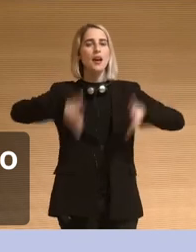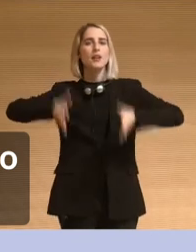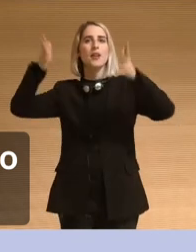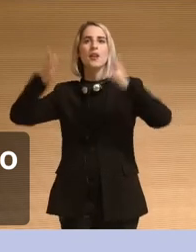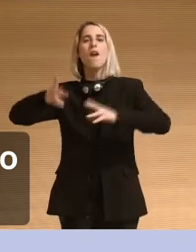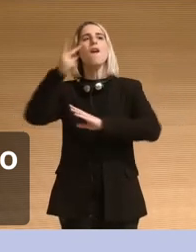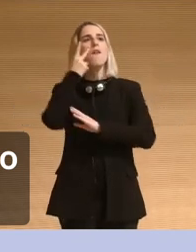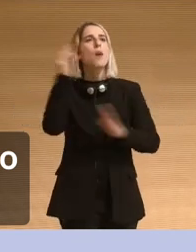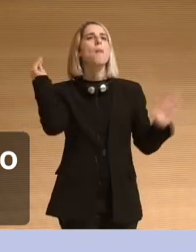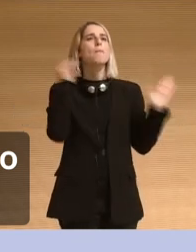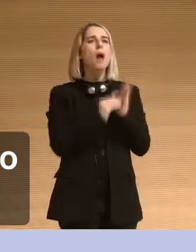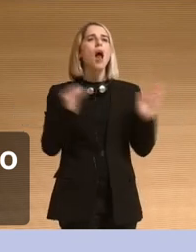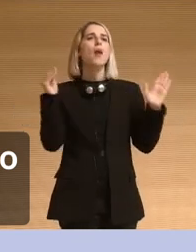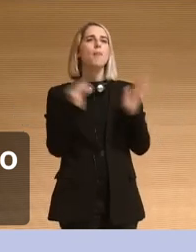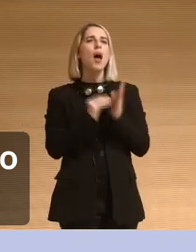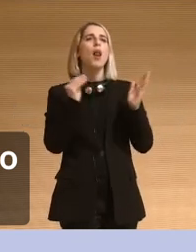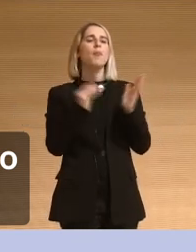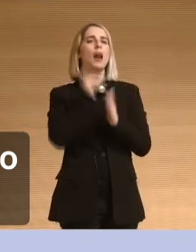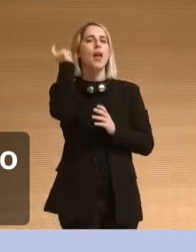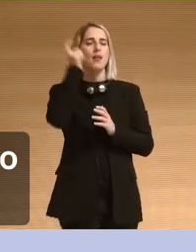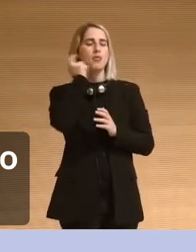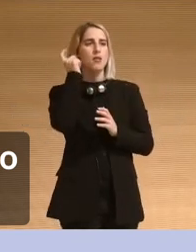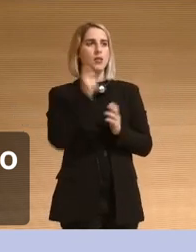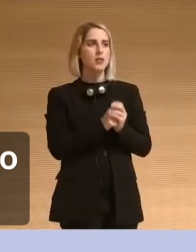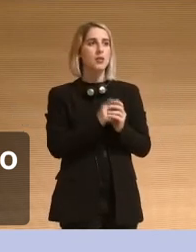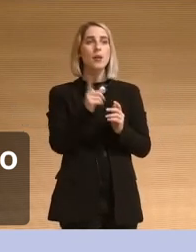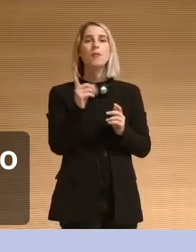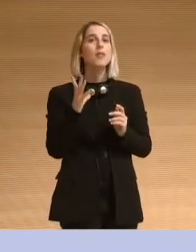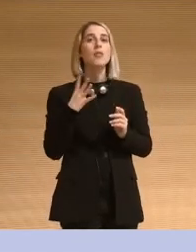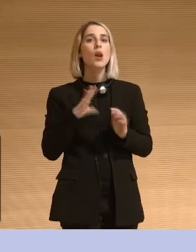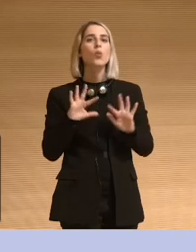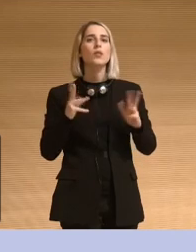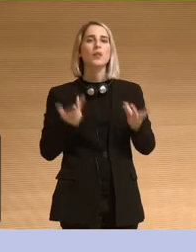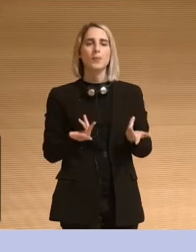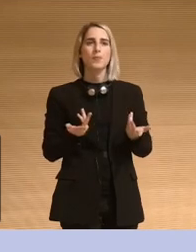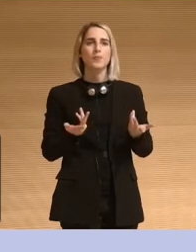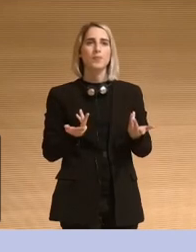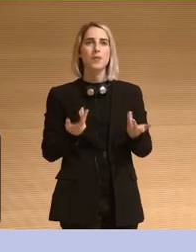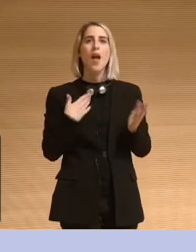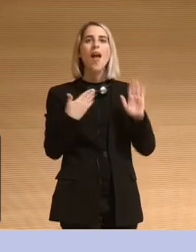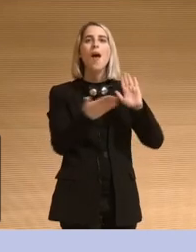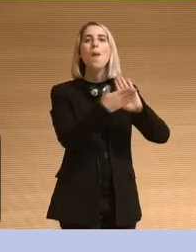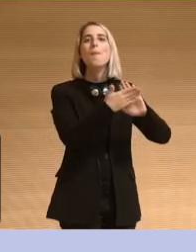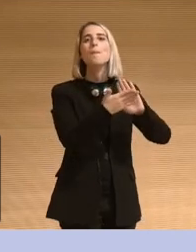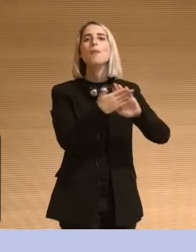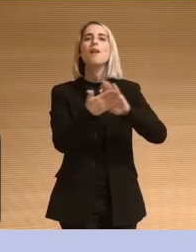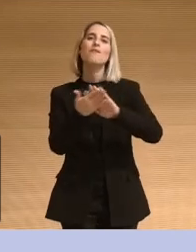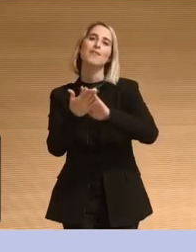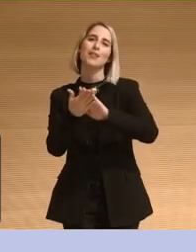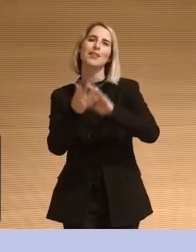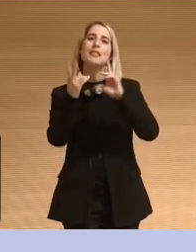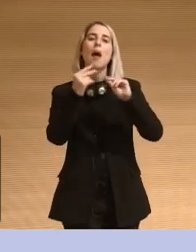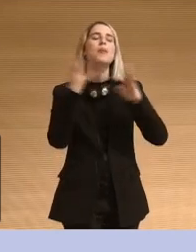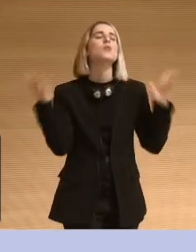και ξαναβλέπουν τα εκθέματα και αυτό το οποίο επιδιώκουν και έχει σημασία είναι να πάρουν επαφή, να μιλήσουν με